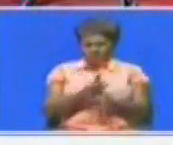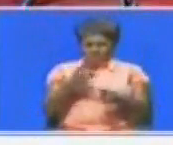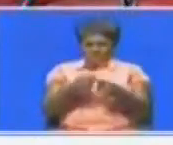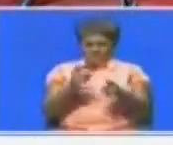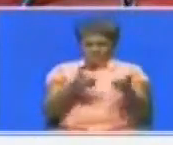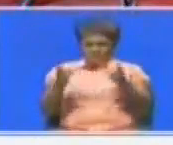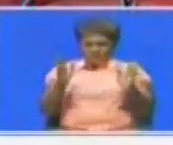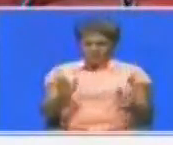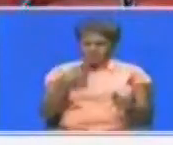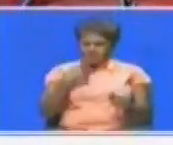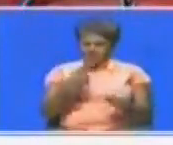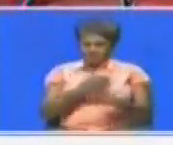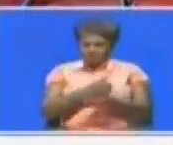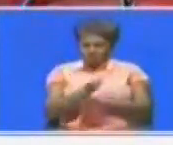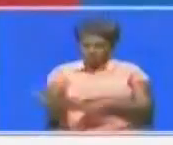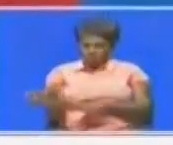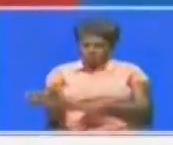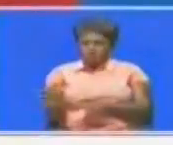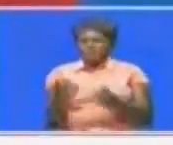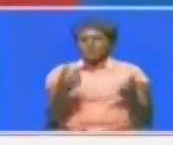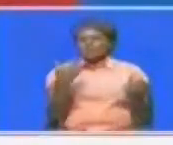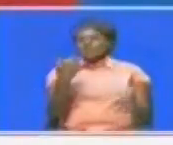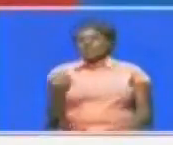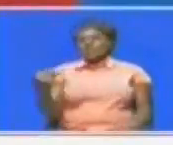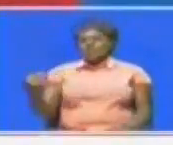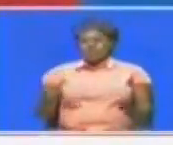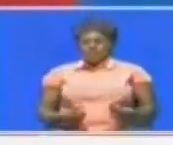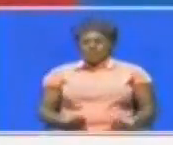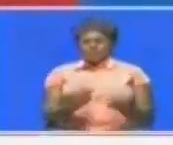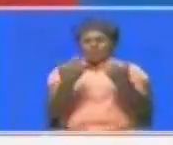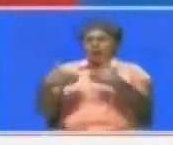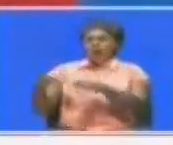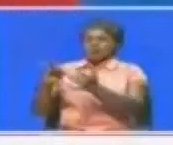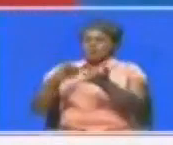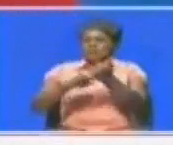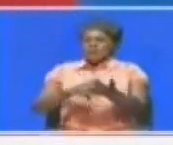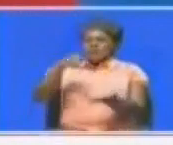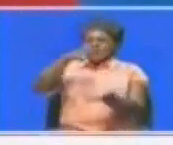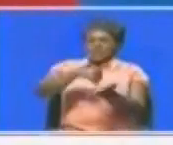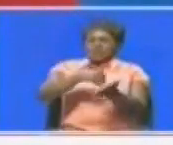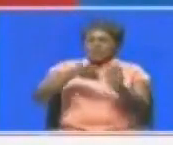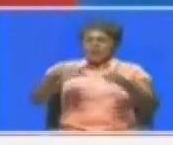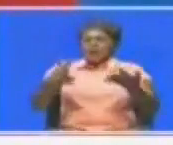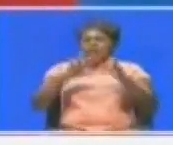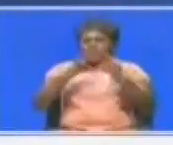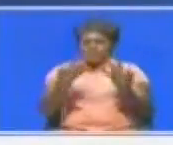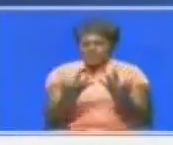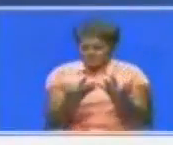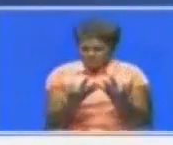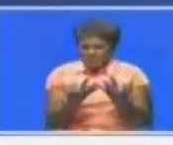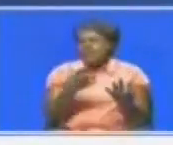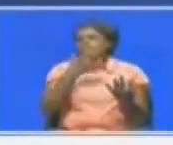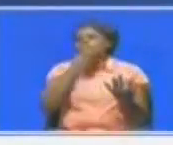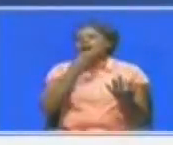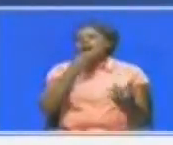muda wetu unaendelea kuyoyoma. Tuzungumzie watoto ambao wanazaliwa nje ya ndoa. Wajumuishwe vipi katika familia? Mume